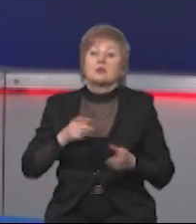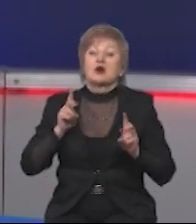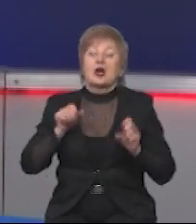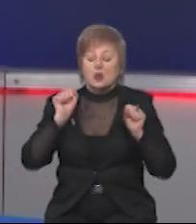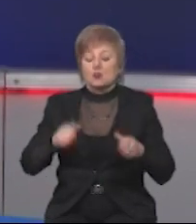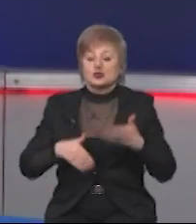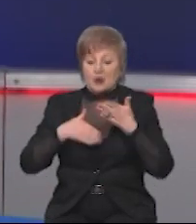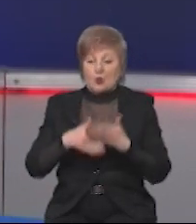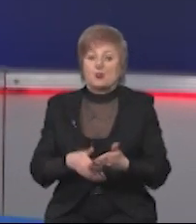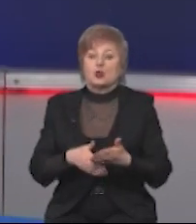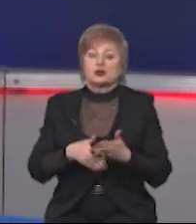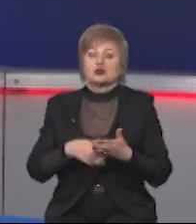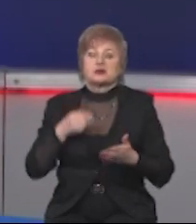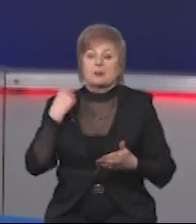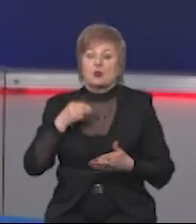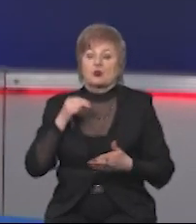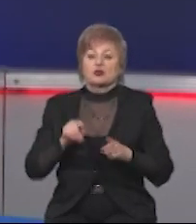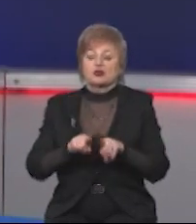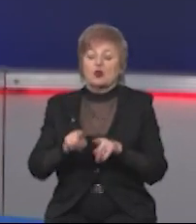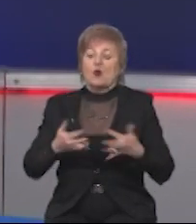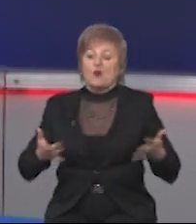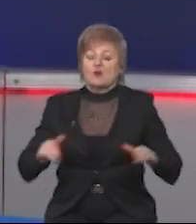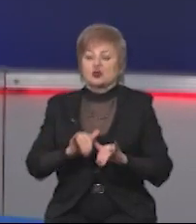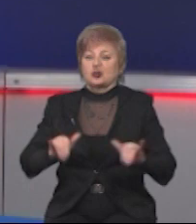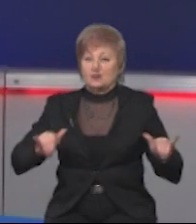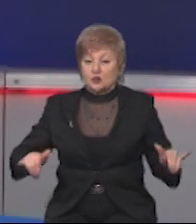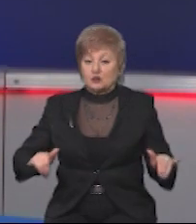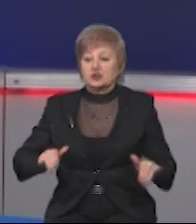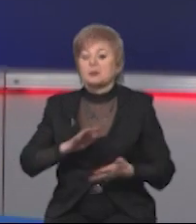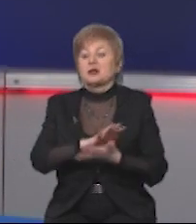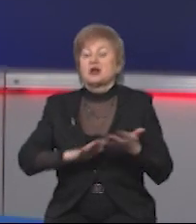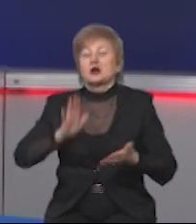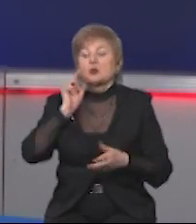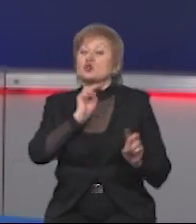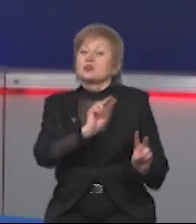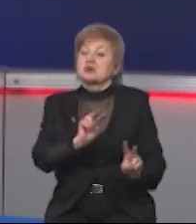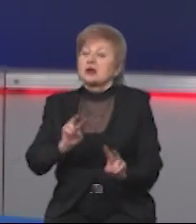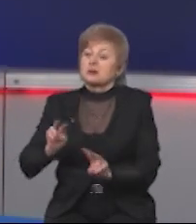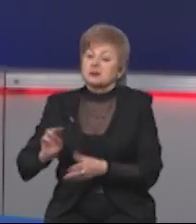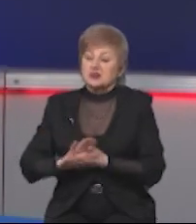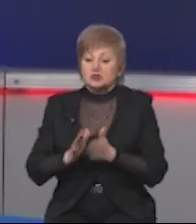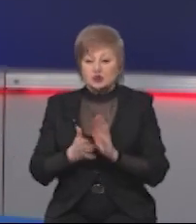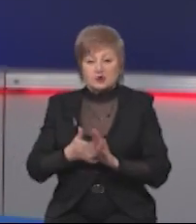допомогти запорізьким овочеводам. Суспільне Запоріжжя буде надалі стежити за ситуацією в регіоні.